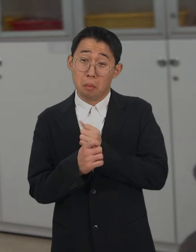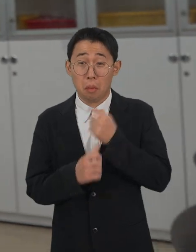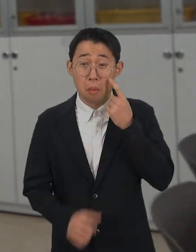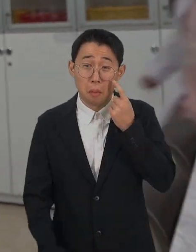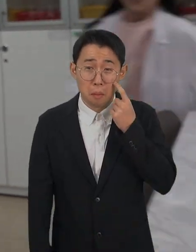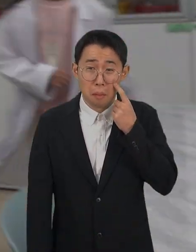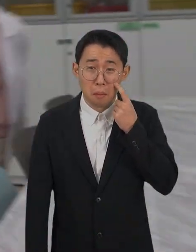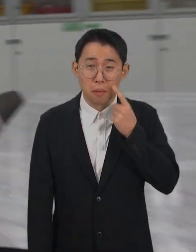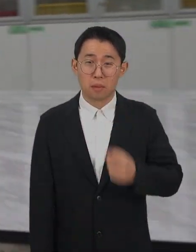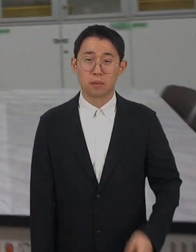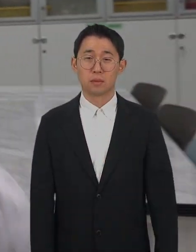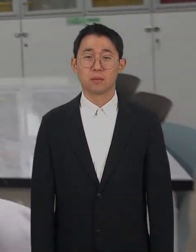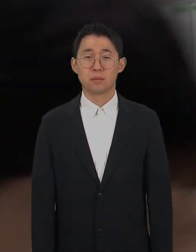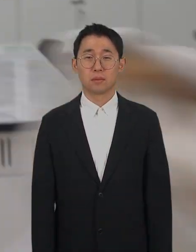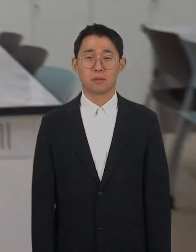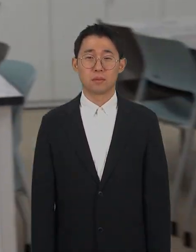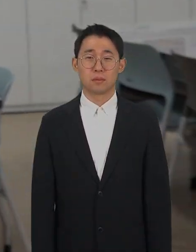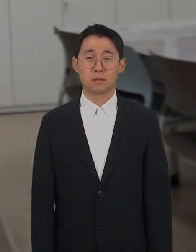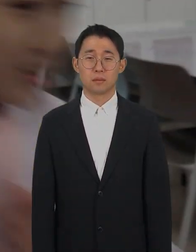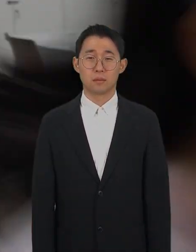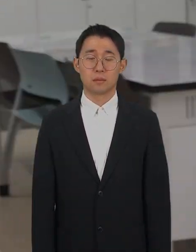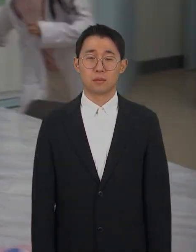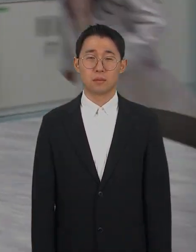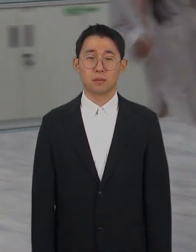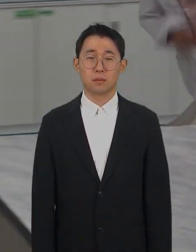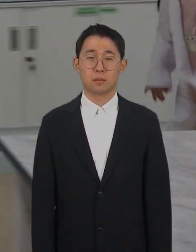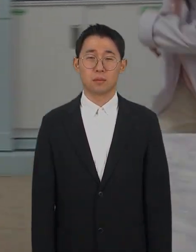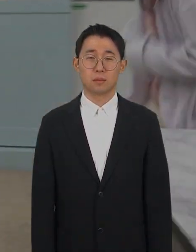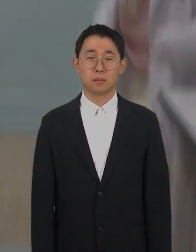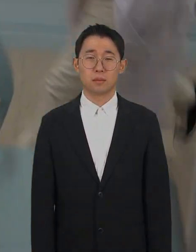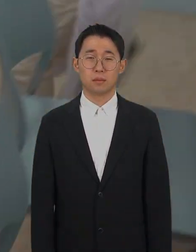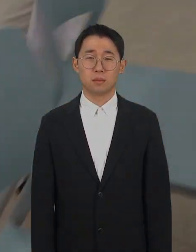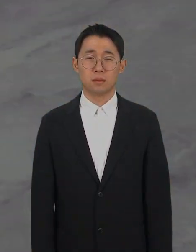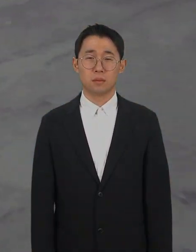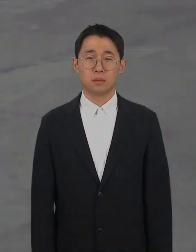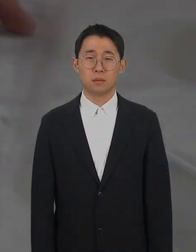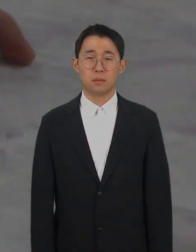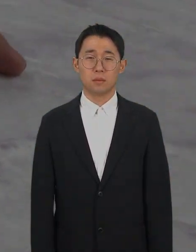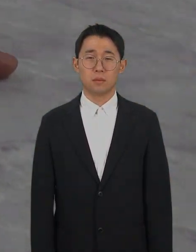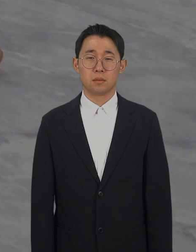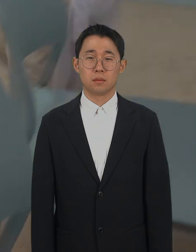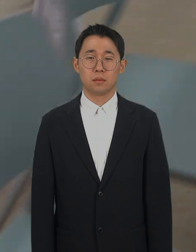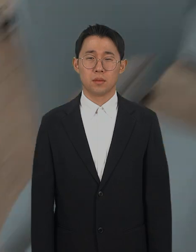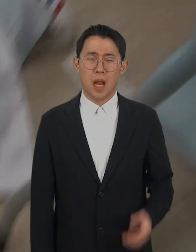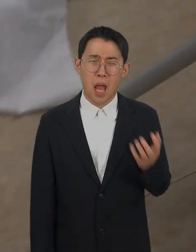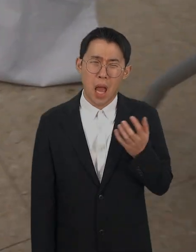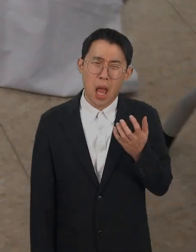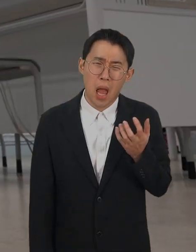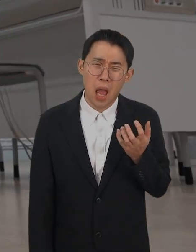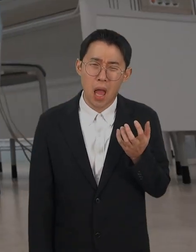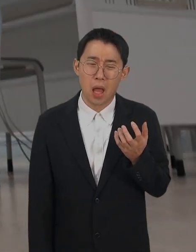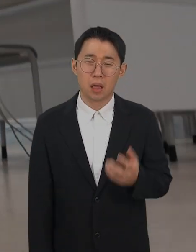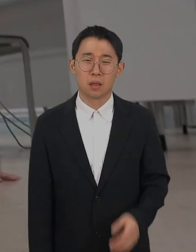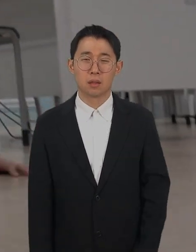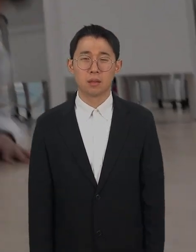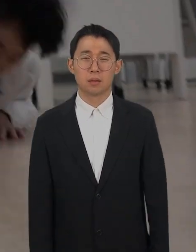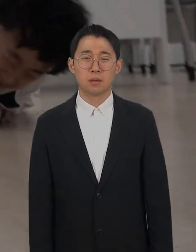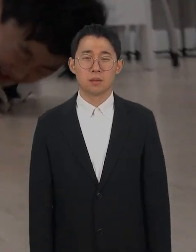궁금하면 한번 잡아보시든지. 뭐?